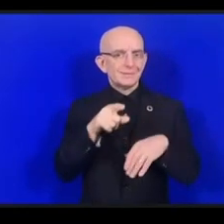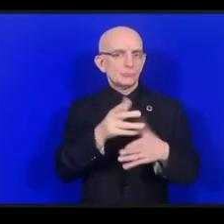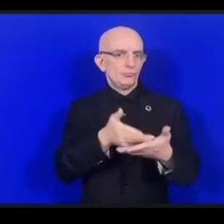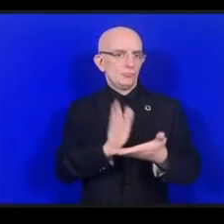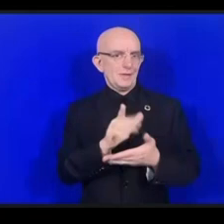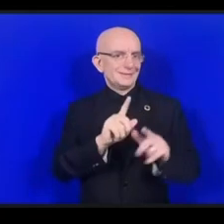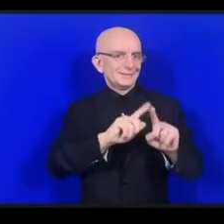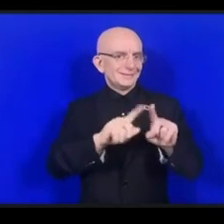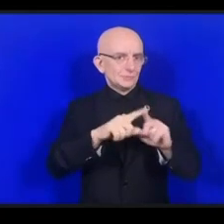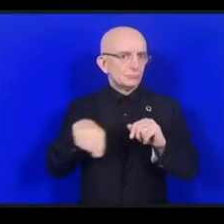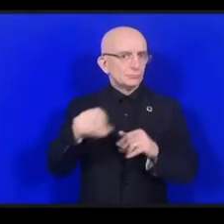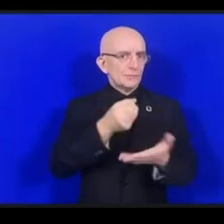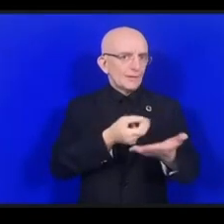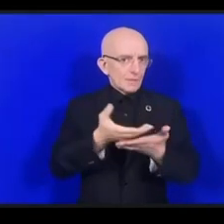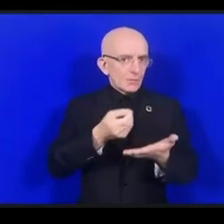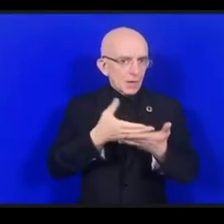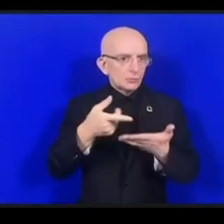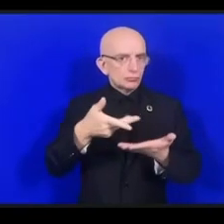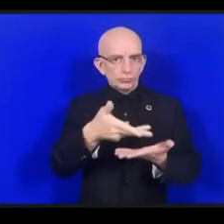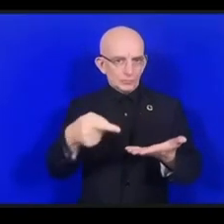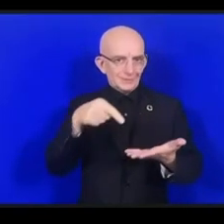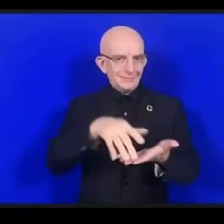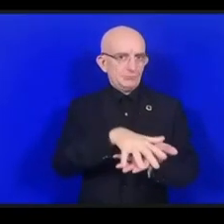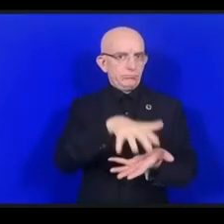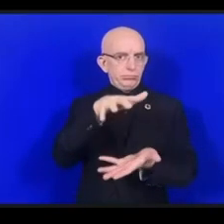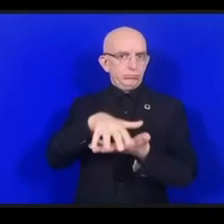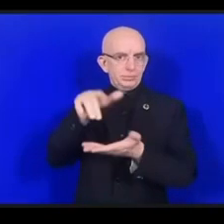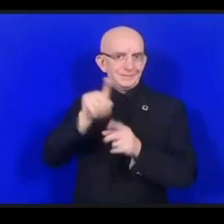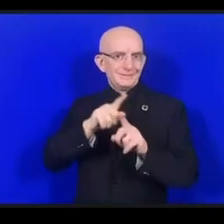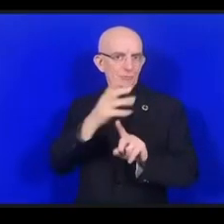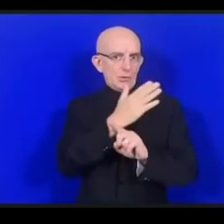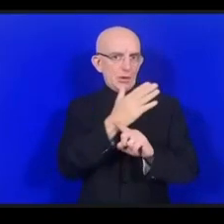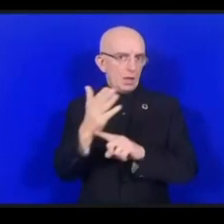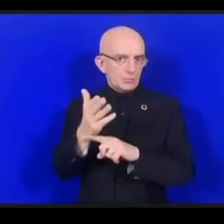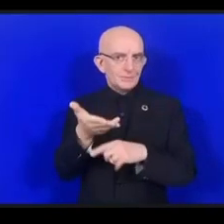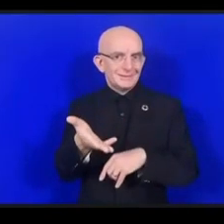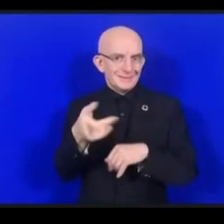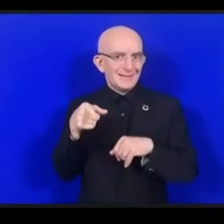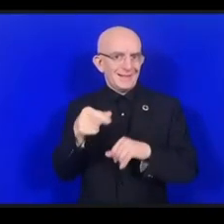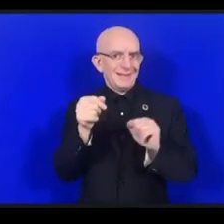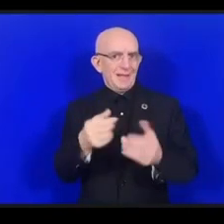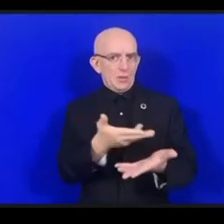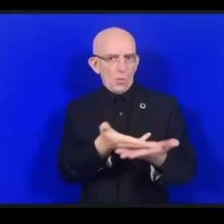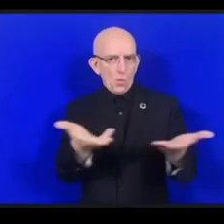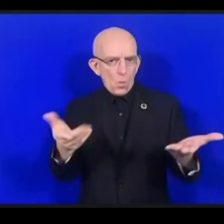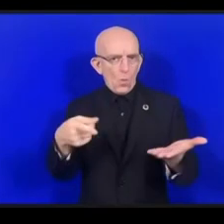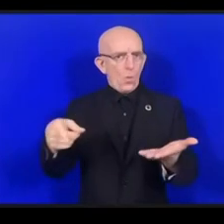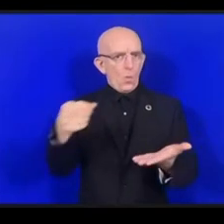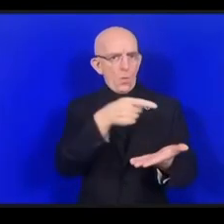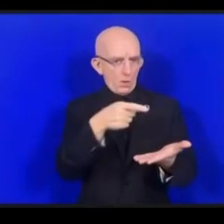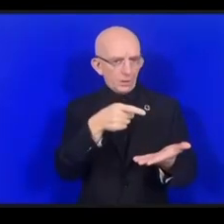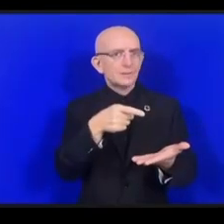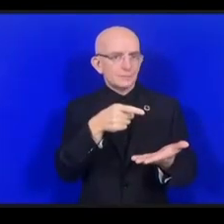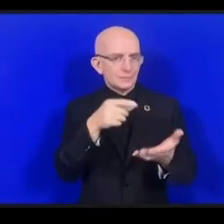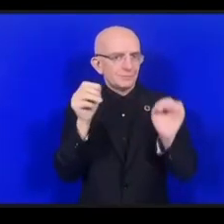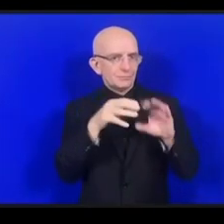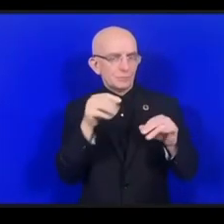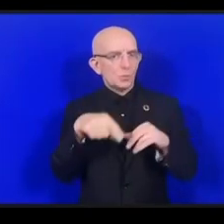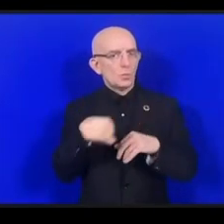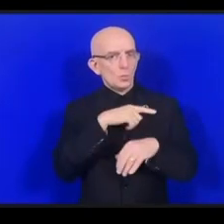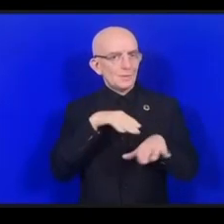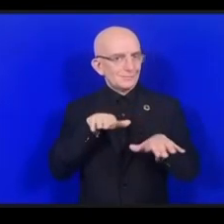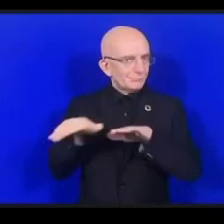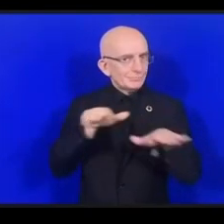们也在提高大家的认识，在打造战略，同时呢是紧迫的在采取行